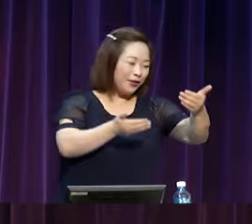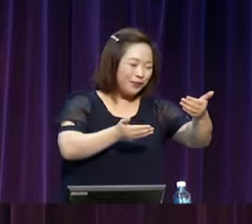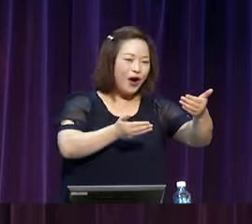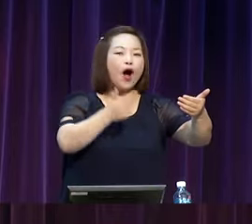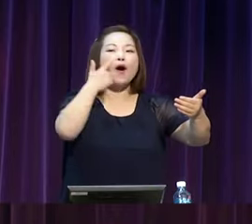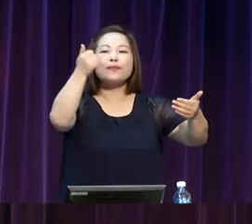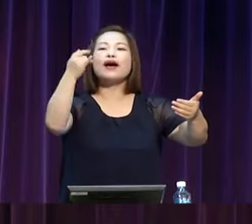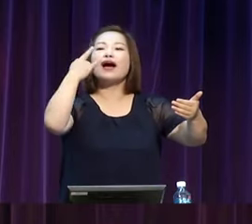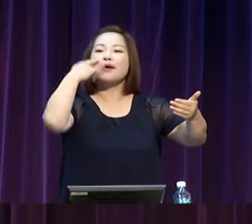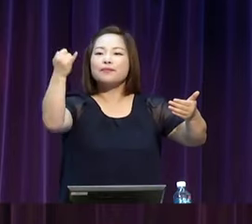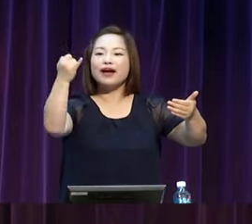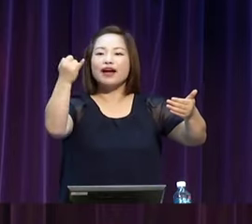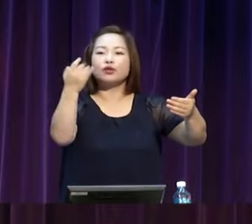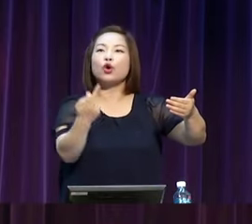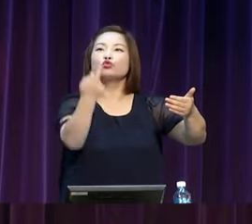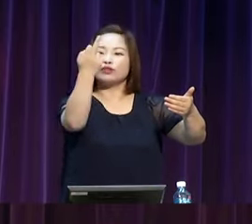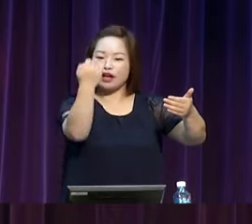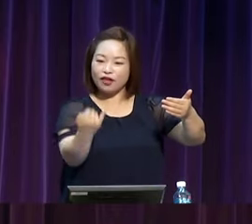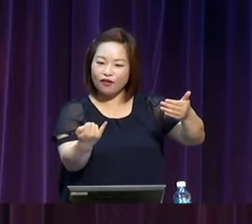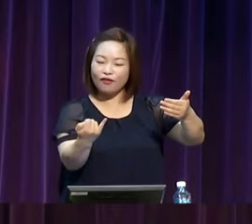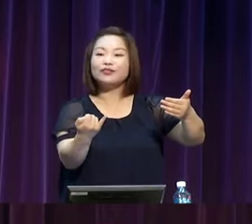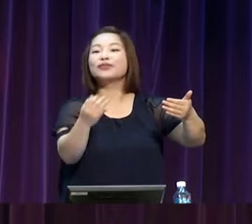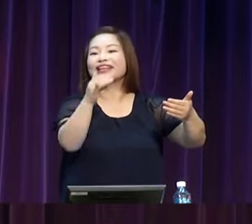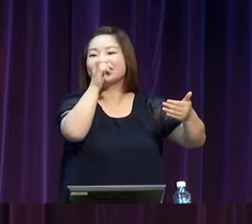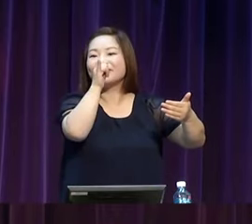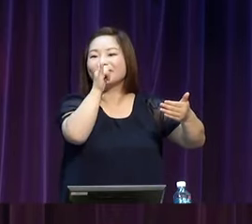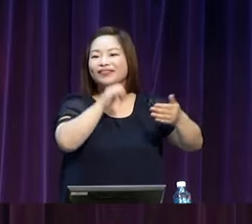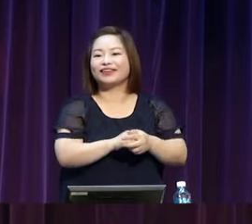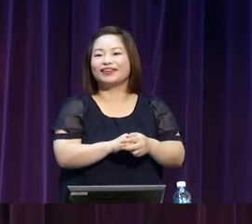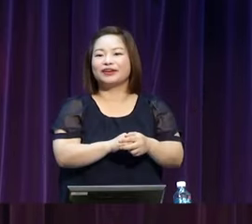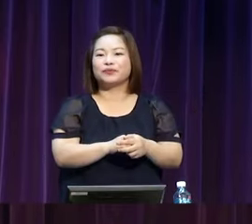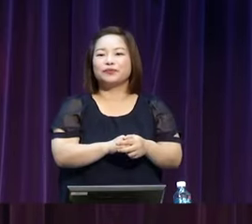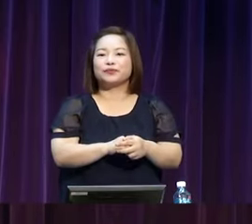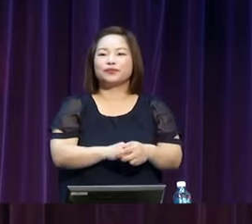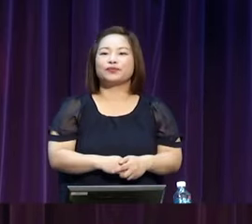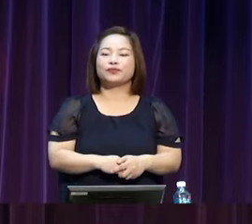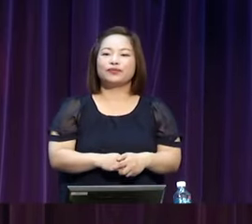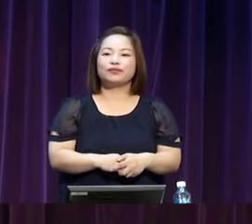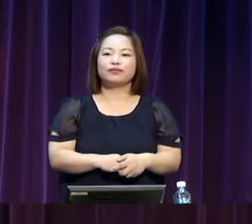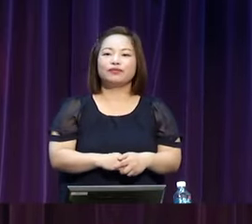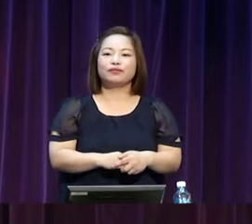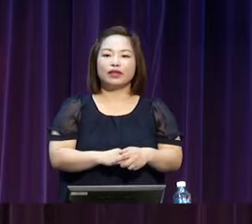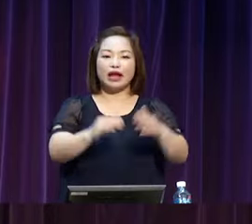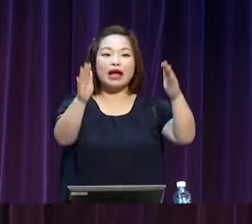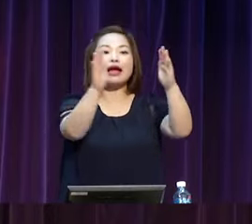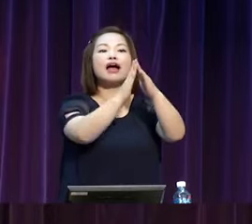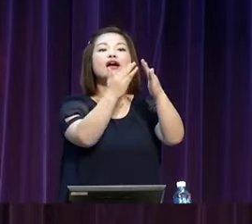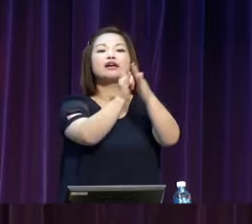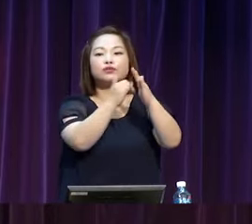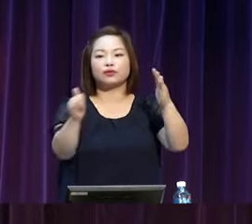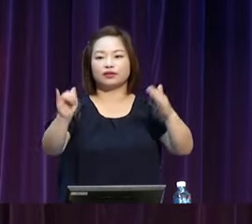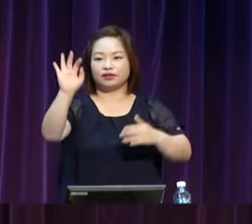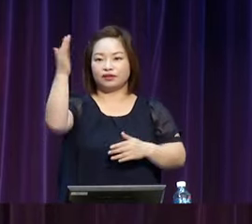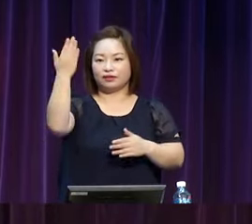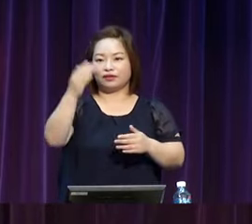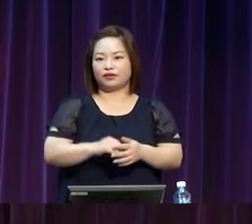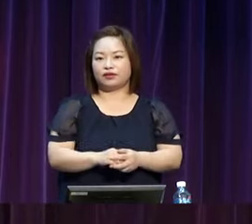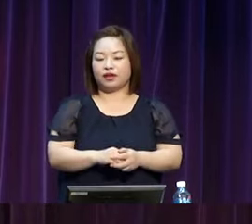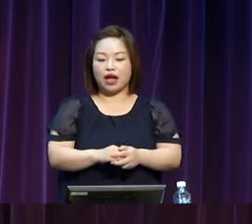형들, 누나들, 동생은 아니겠다. 있을 거 아니에요. 그죠? 한 가족이에요. 가족.